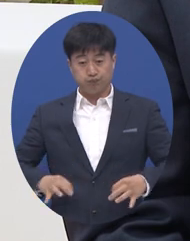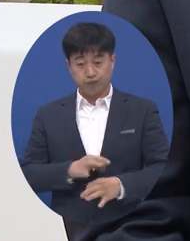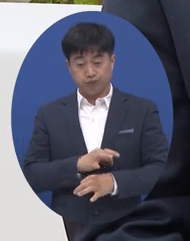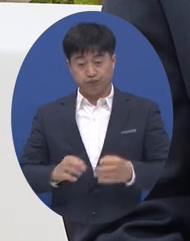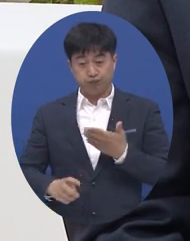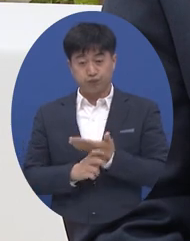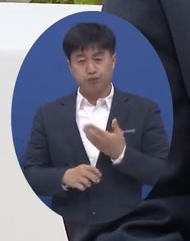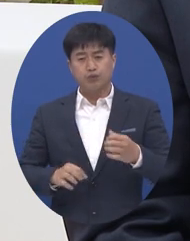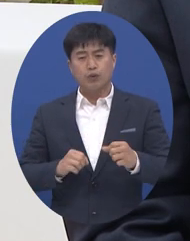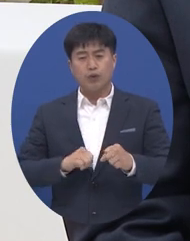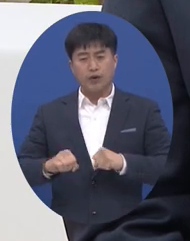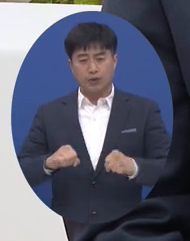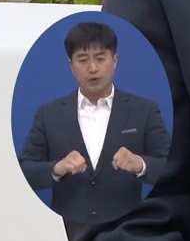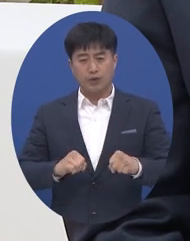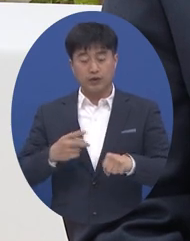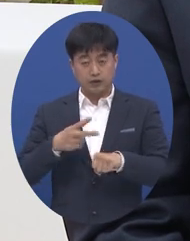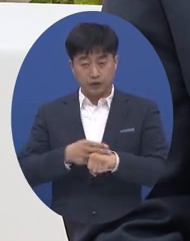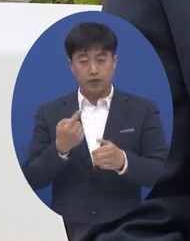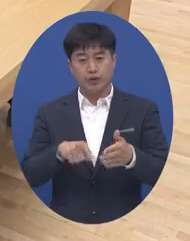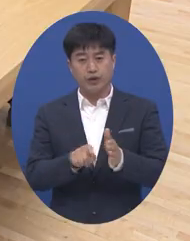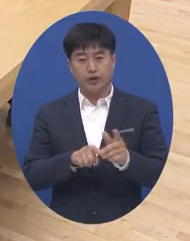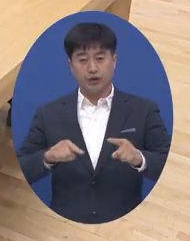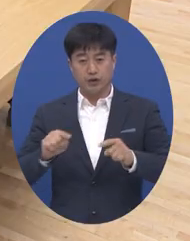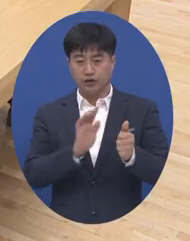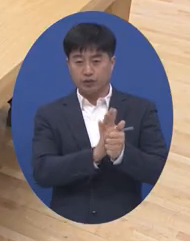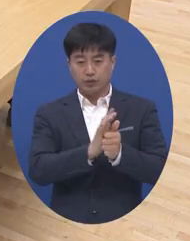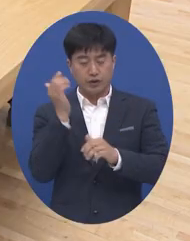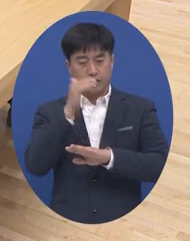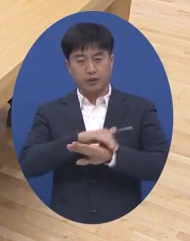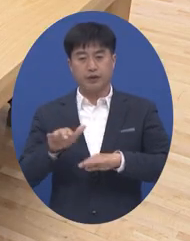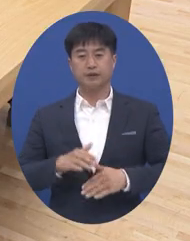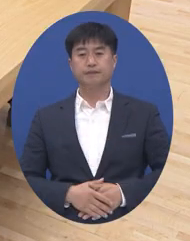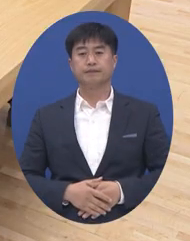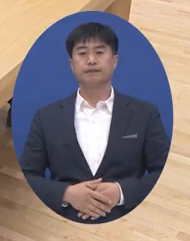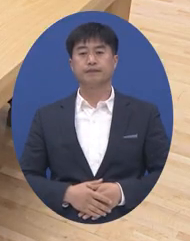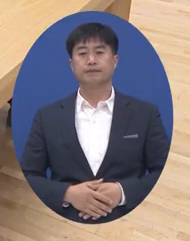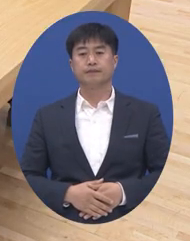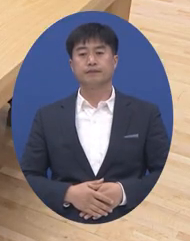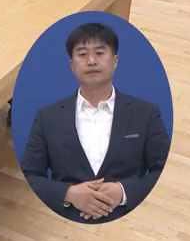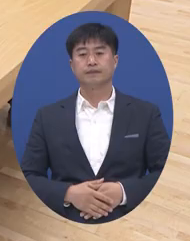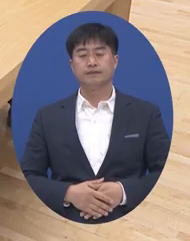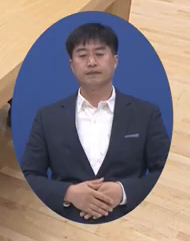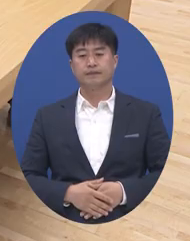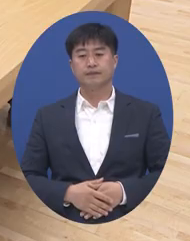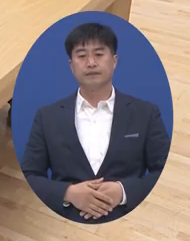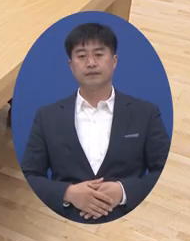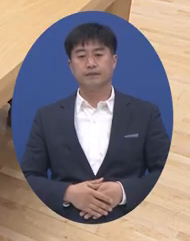행정 지원을 실시해 나갈 계획입니다 경기 cctv 구형 술입니다